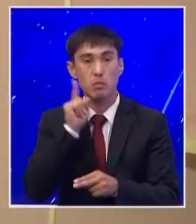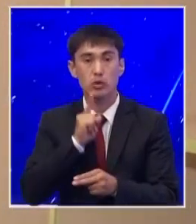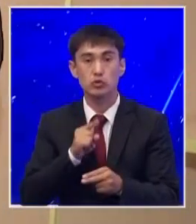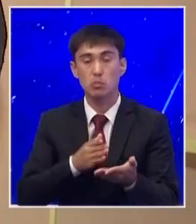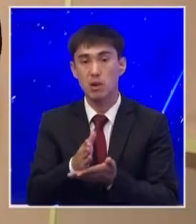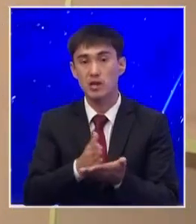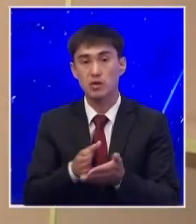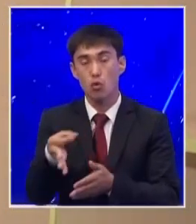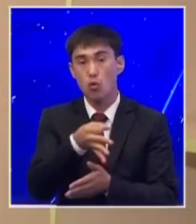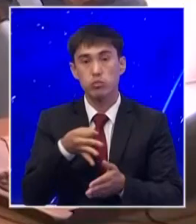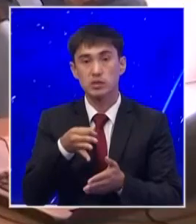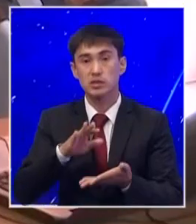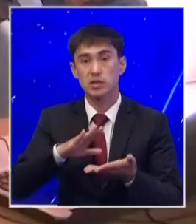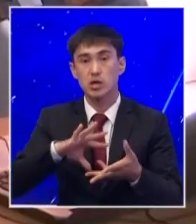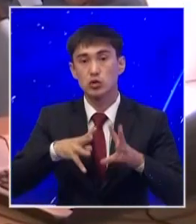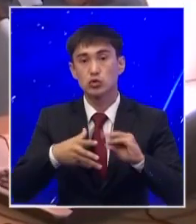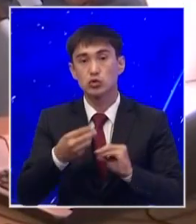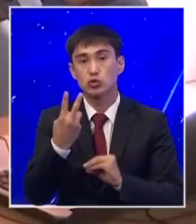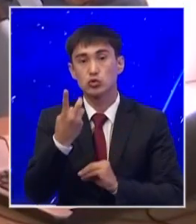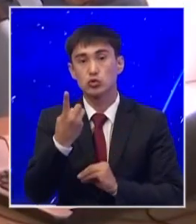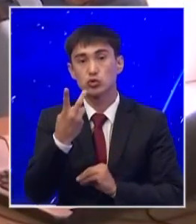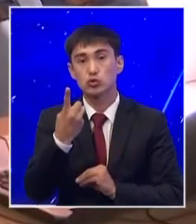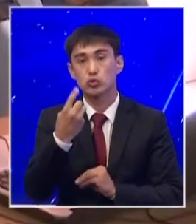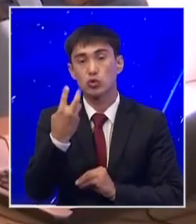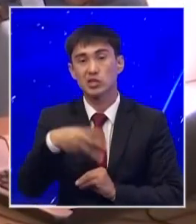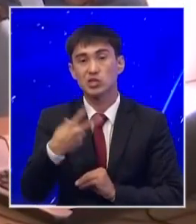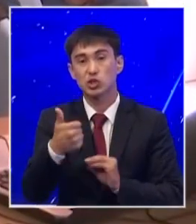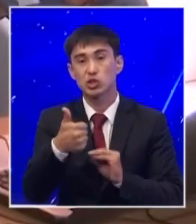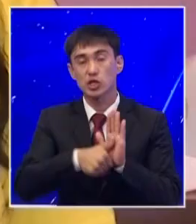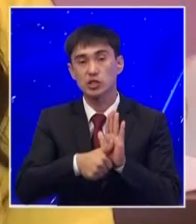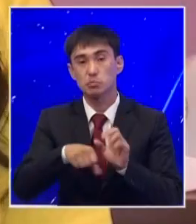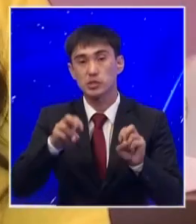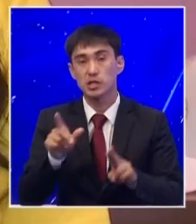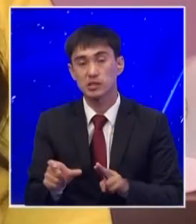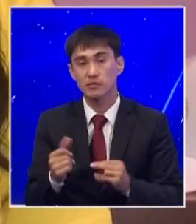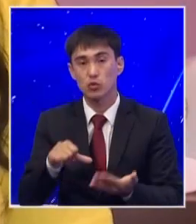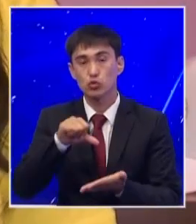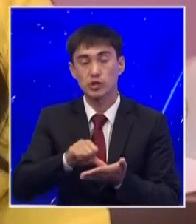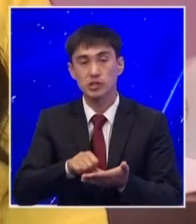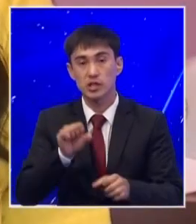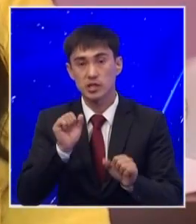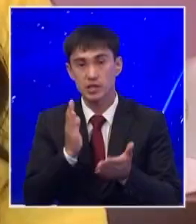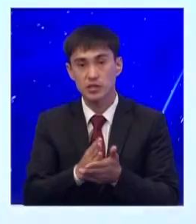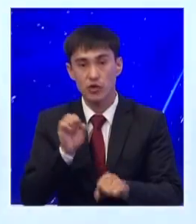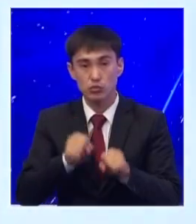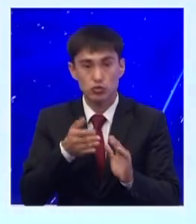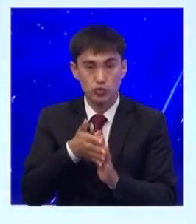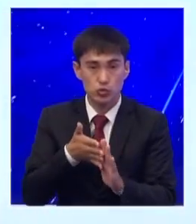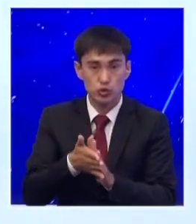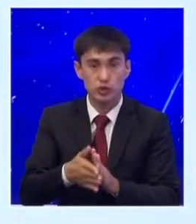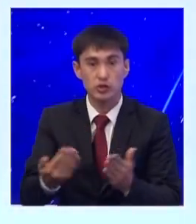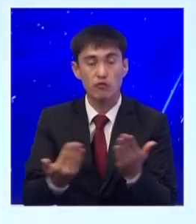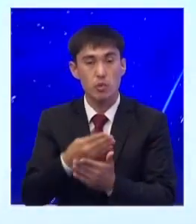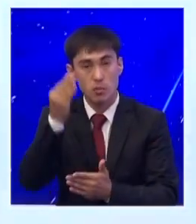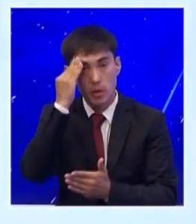молодежной политике в области составляет 136 специалистов. И именно здесь у участников есть возможность освоить современные методы и